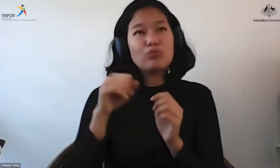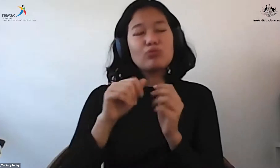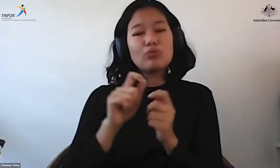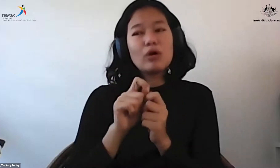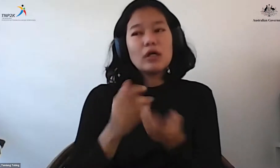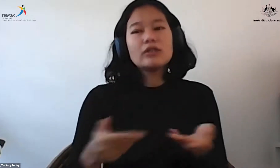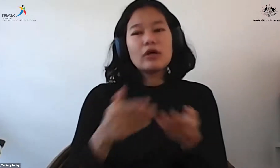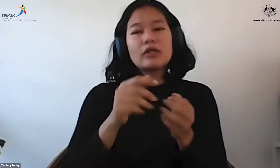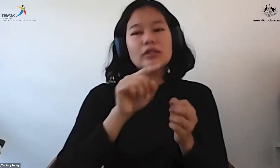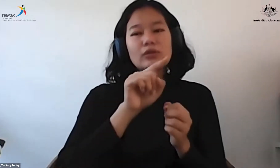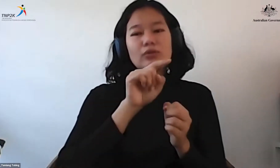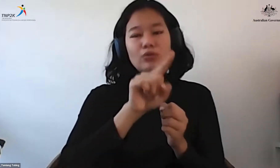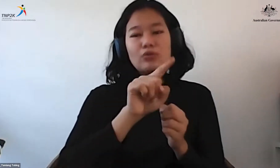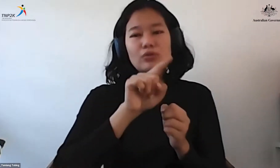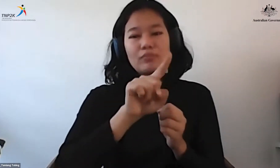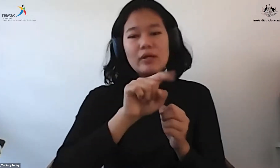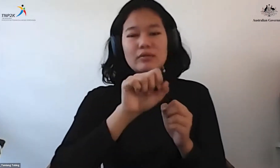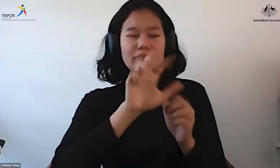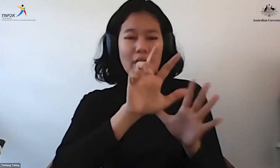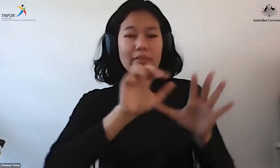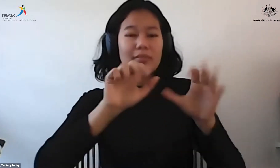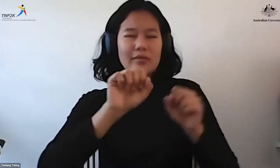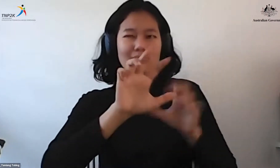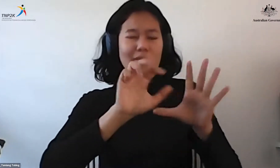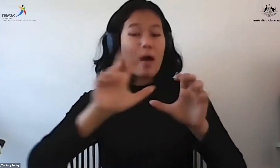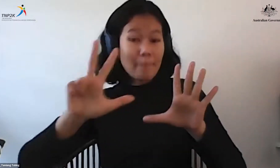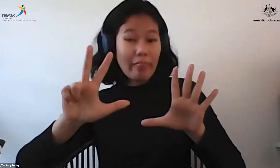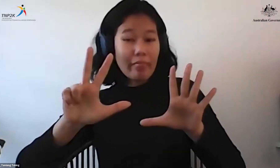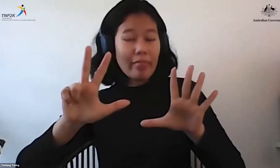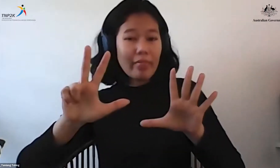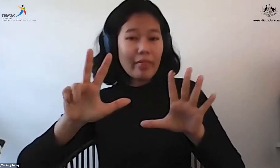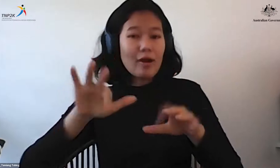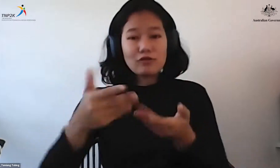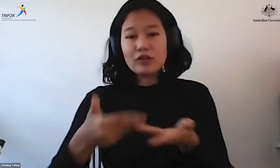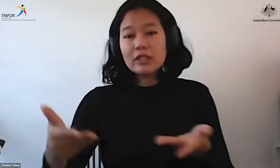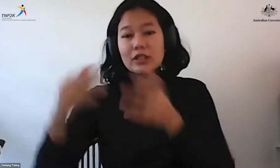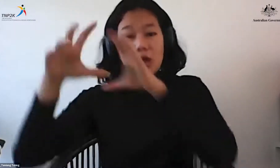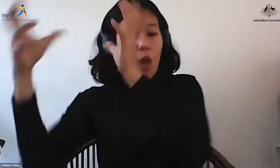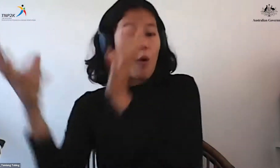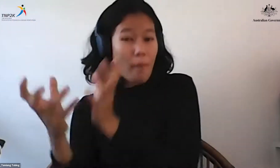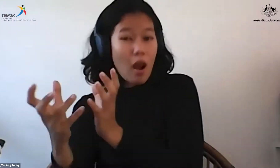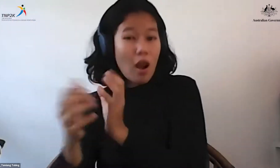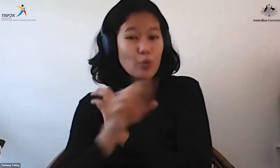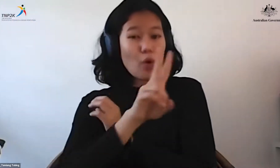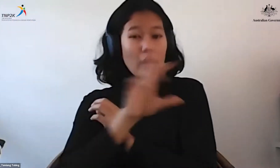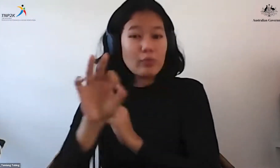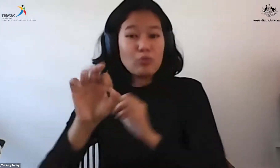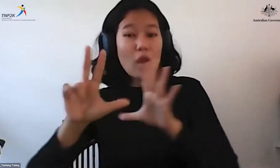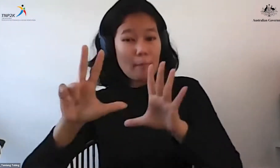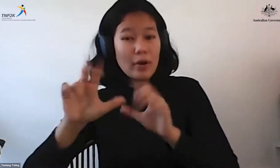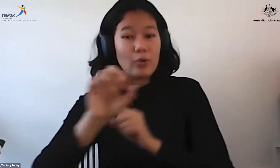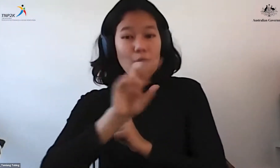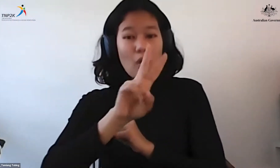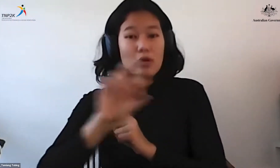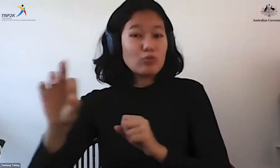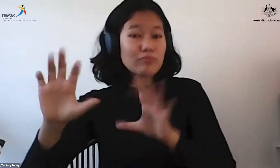masih tentunya segar dalam ingatan kita, krisis global juga ya di tahun 2008-2009.